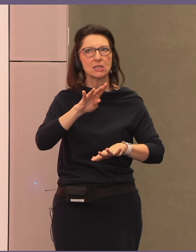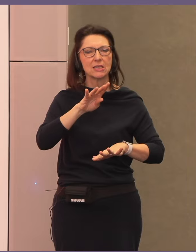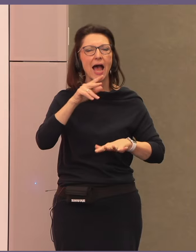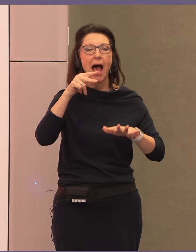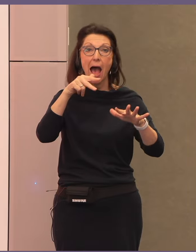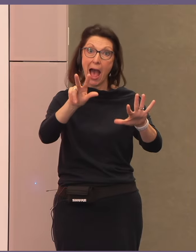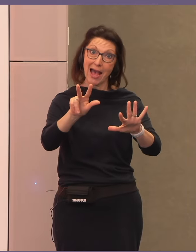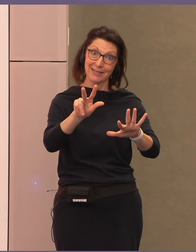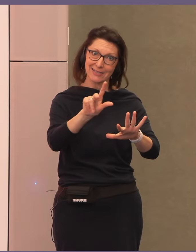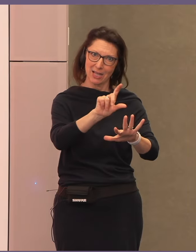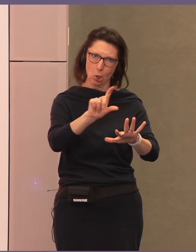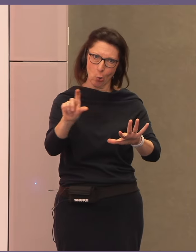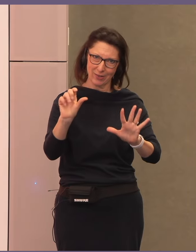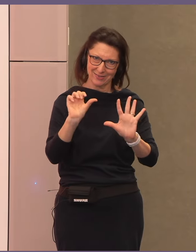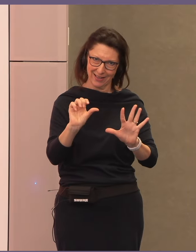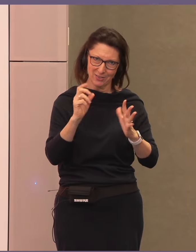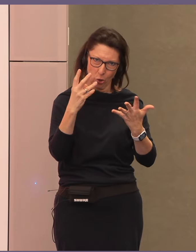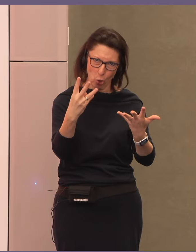1896.